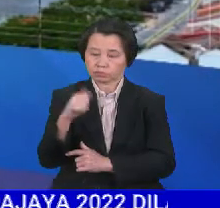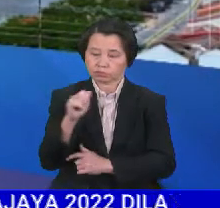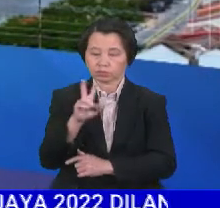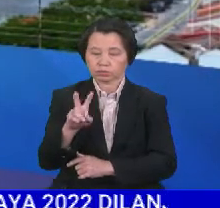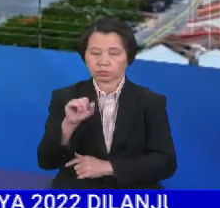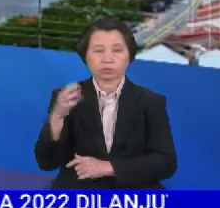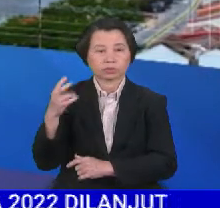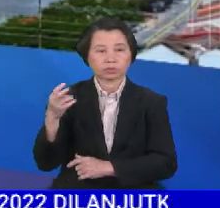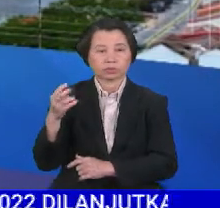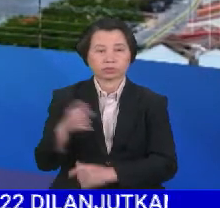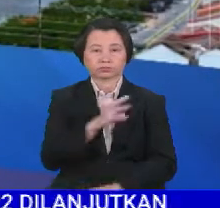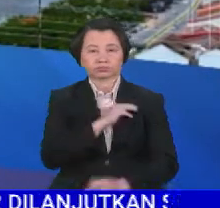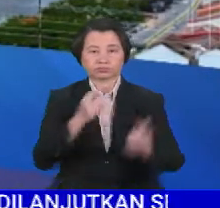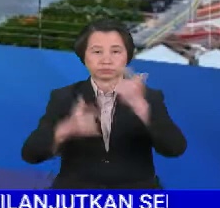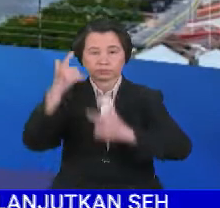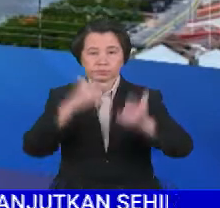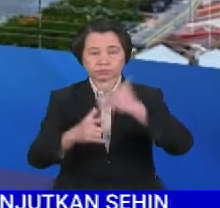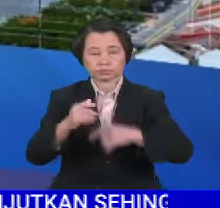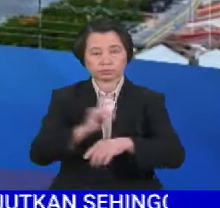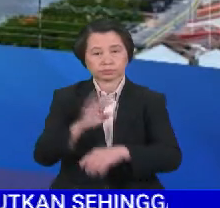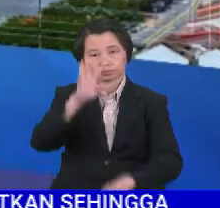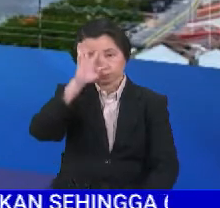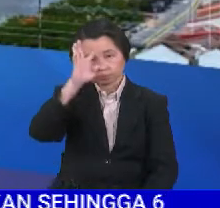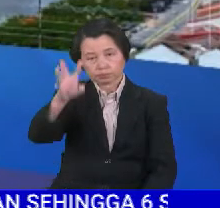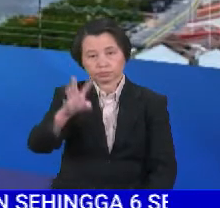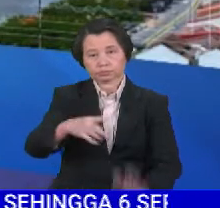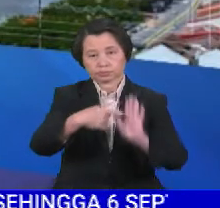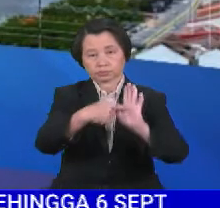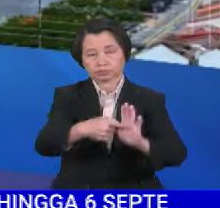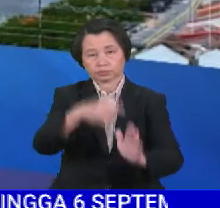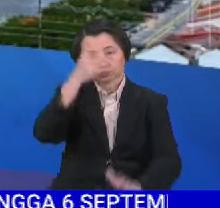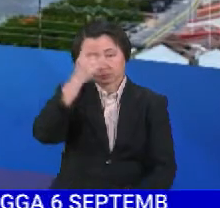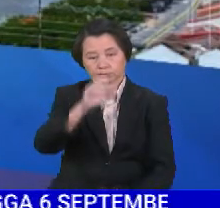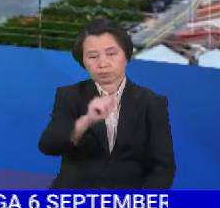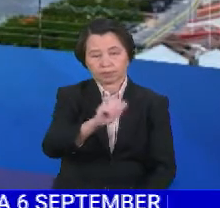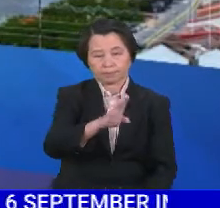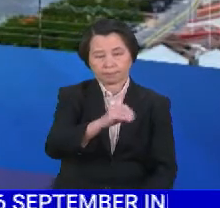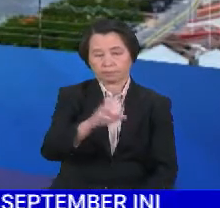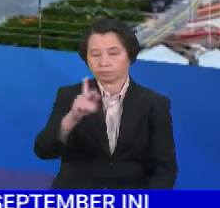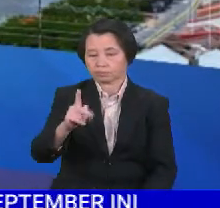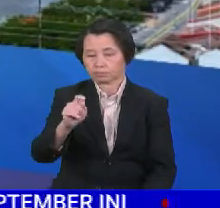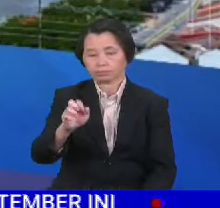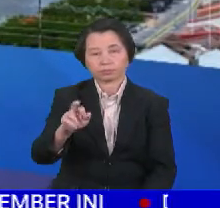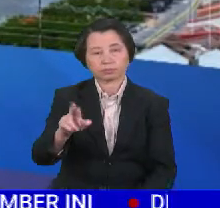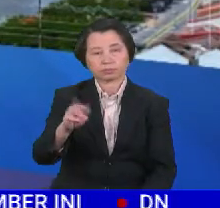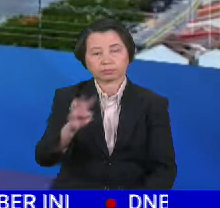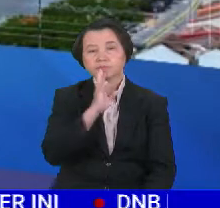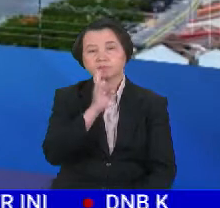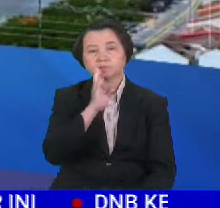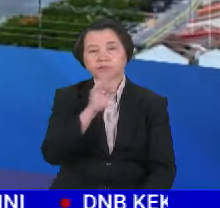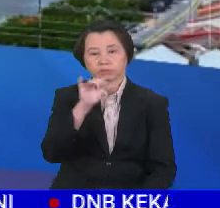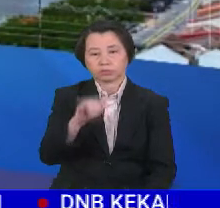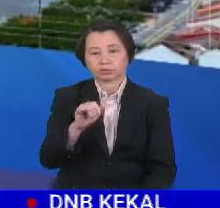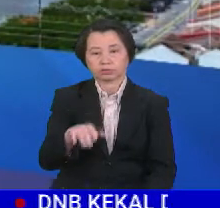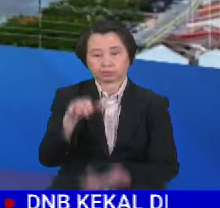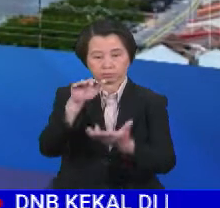2017 mencipta cuman industri kreatif dan seni persembahan tetap seri Abdul Karim Rachman Hamzah berkata ia sekaligus